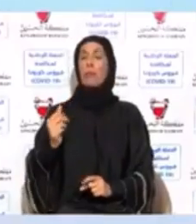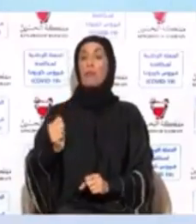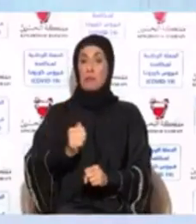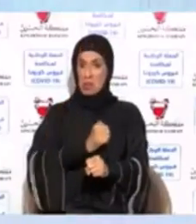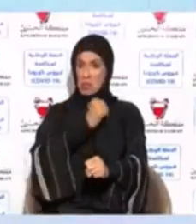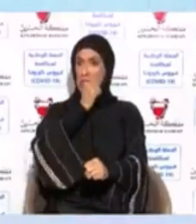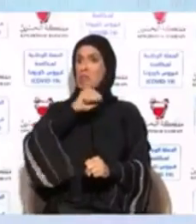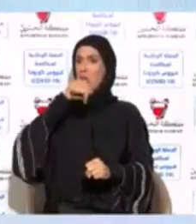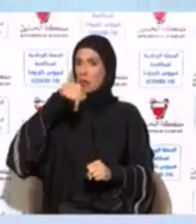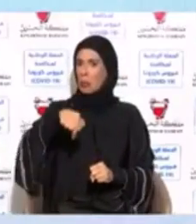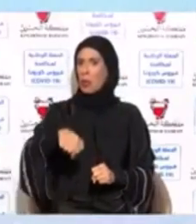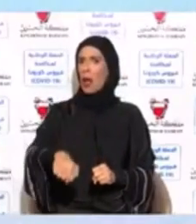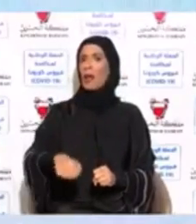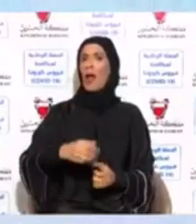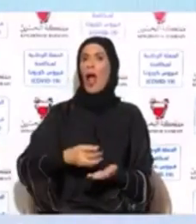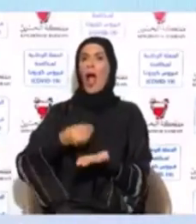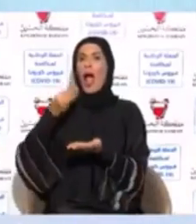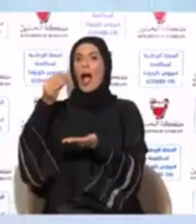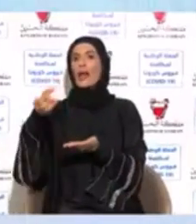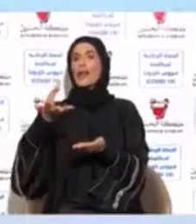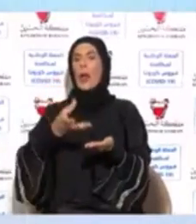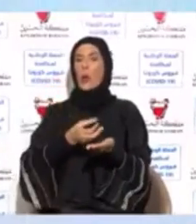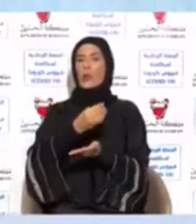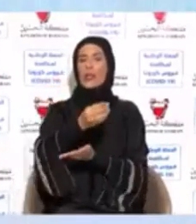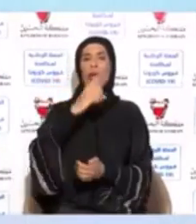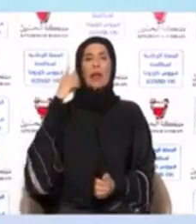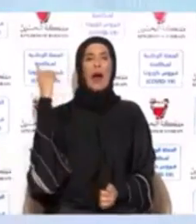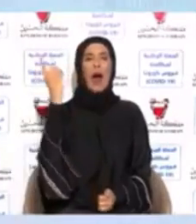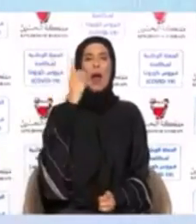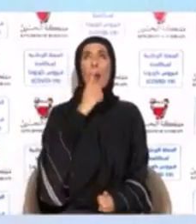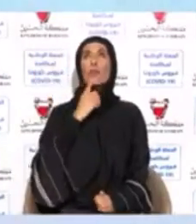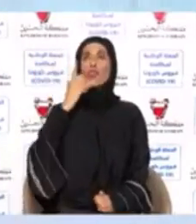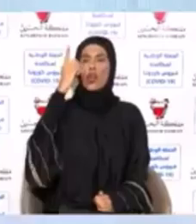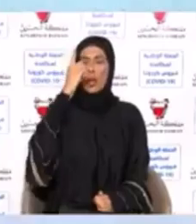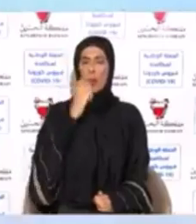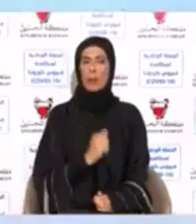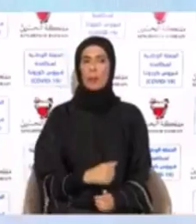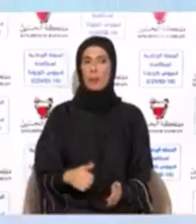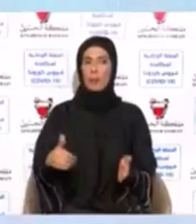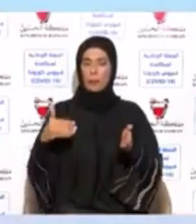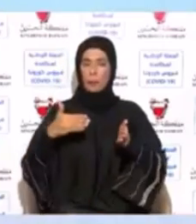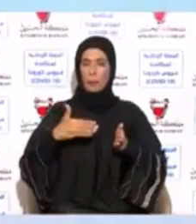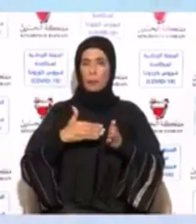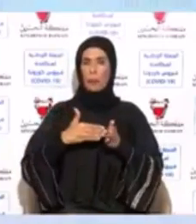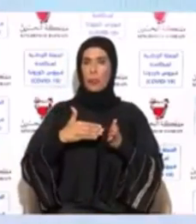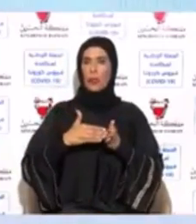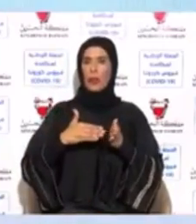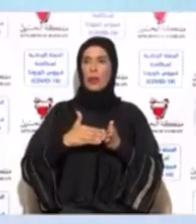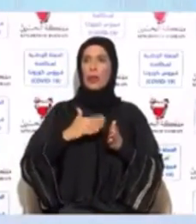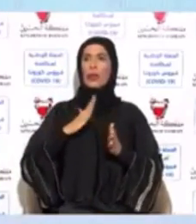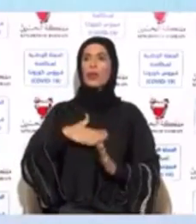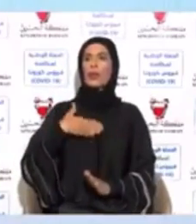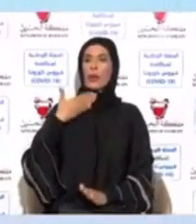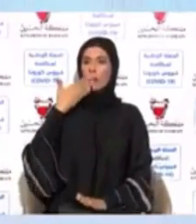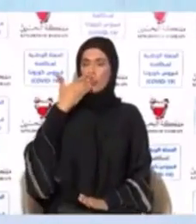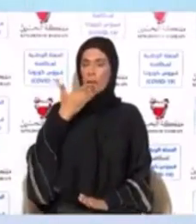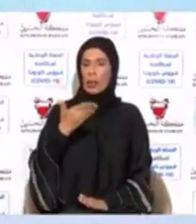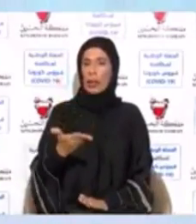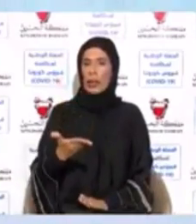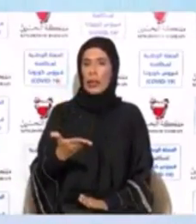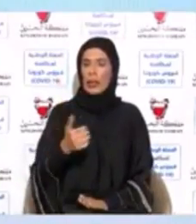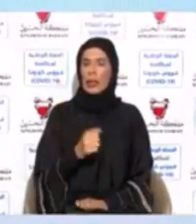نستخدمها ويتم توزيعها على جميع أنحاء العالم. وفي الختام أنا فعلا أتمنى أن كل